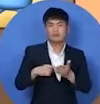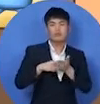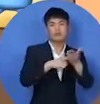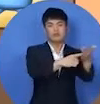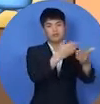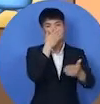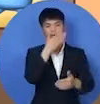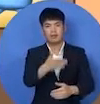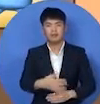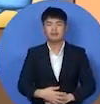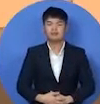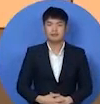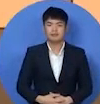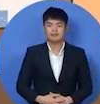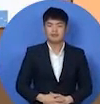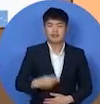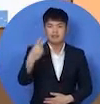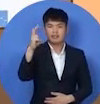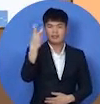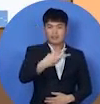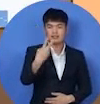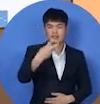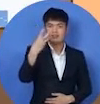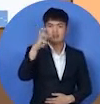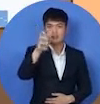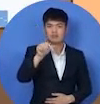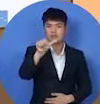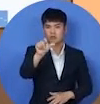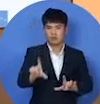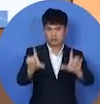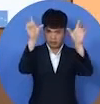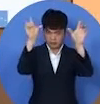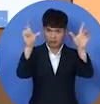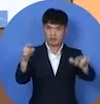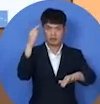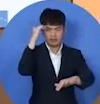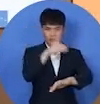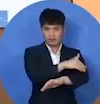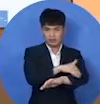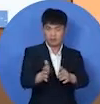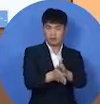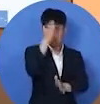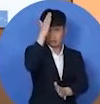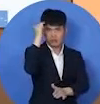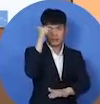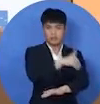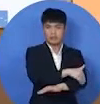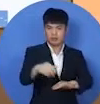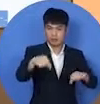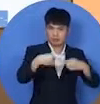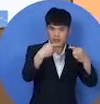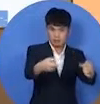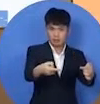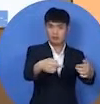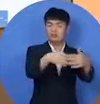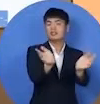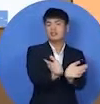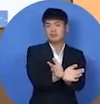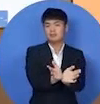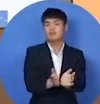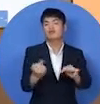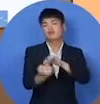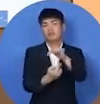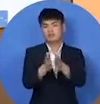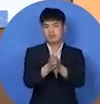문화관광과로 접수하시면 됩니다. 2035년 천안도시기본계획 장기계획 수립에 참여하는 도시행복참여단이 본격적인